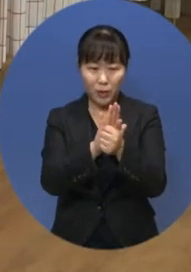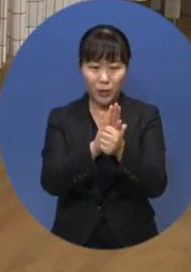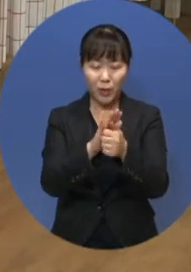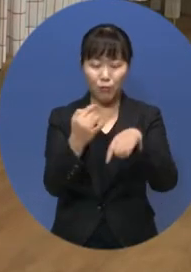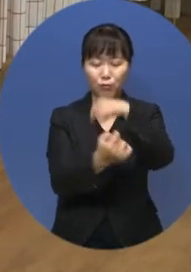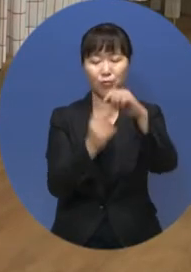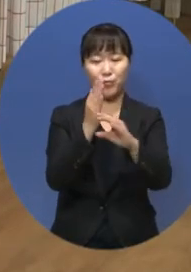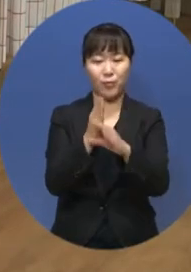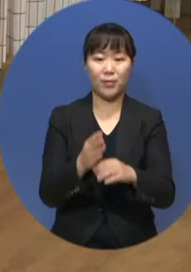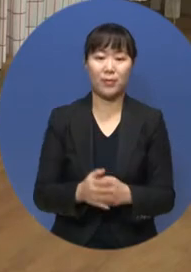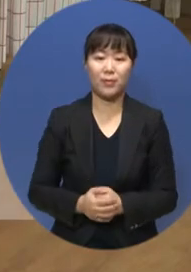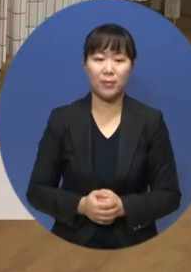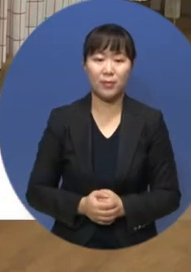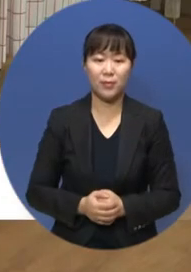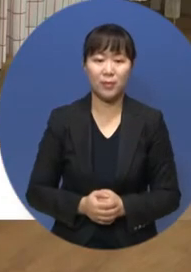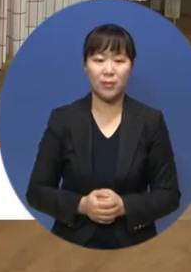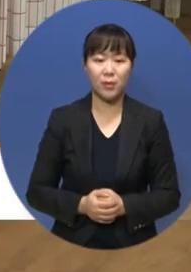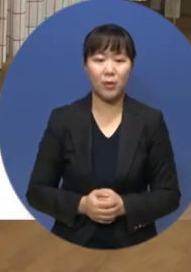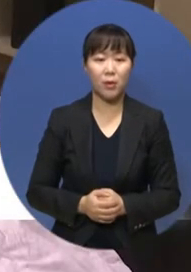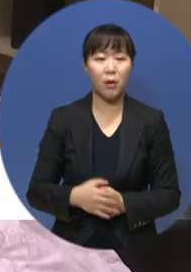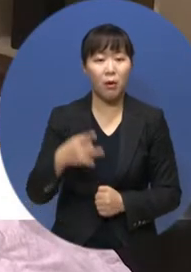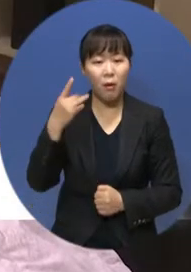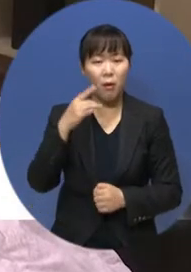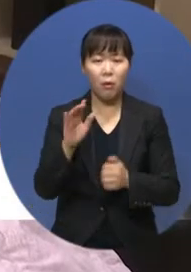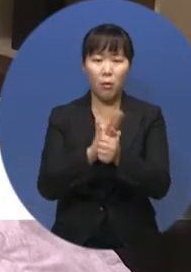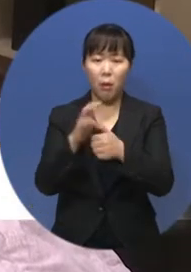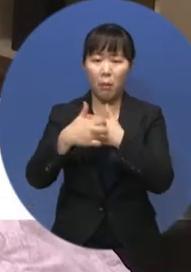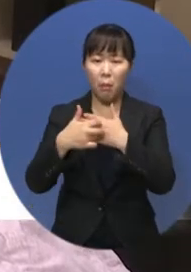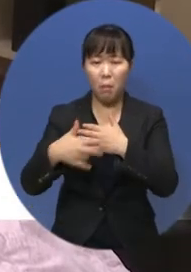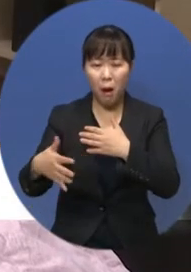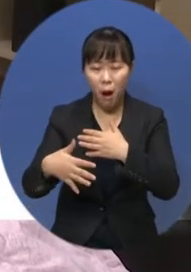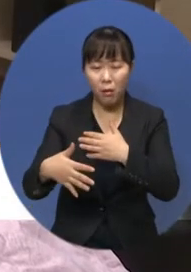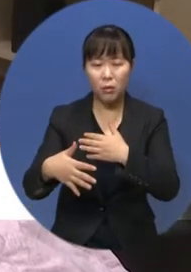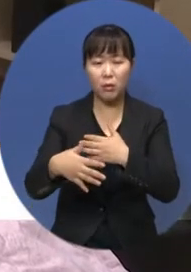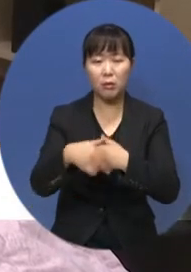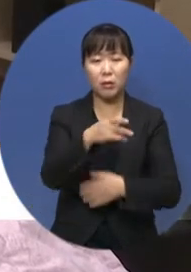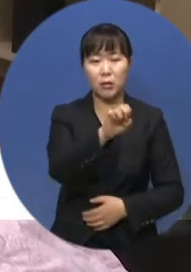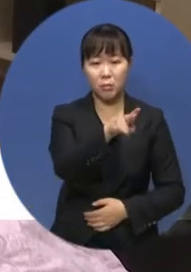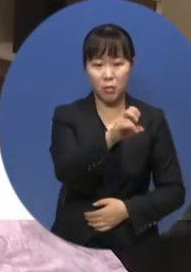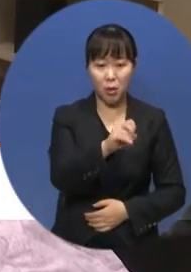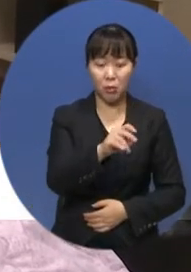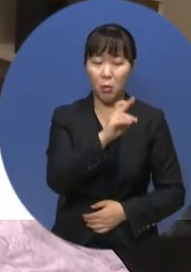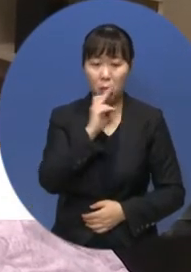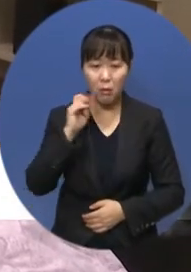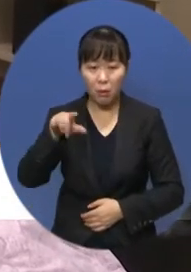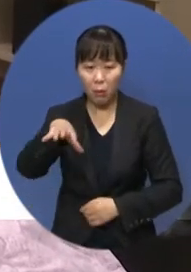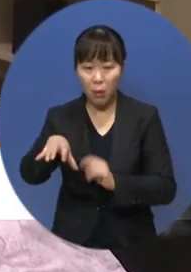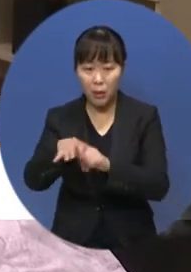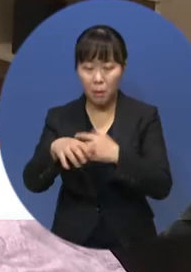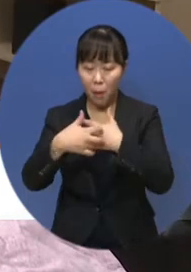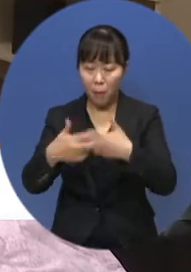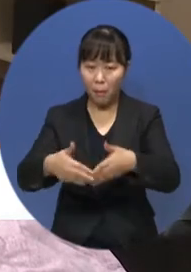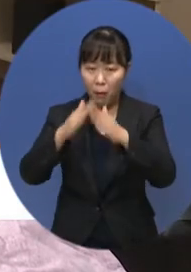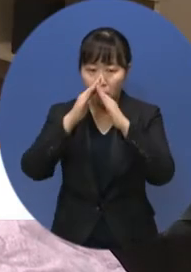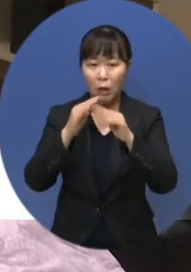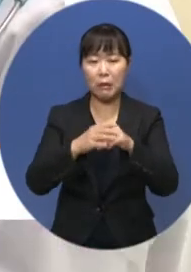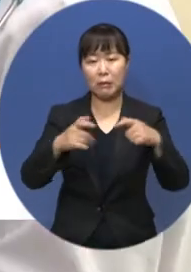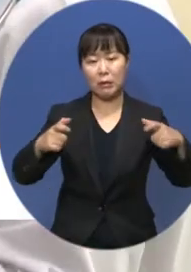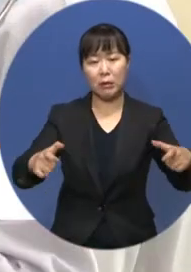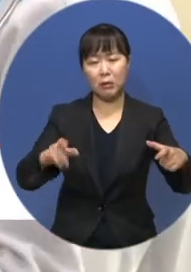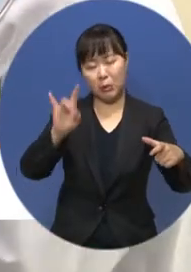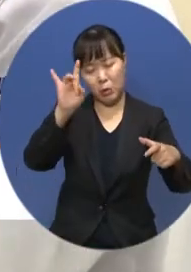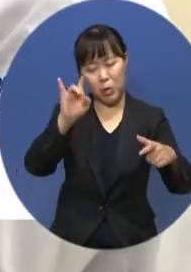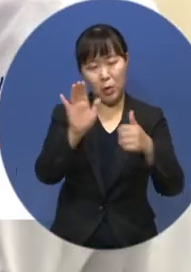있습니다. 기존에 요양병원이 없었던 증평군과 괴산군의 병원이 들어서면서 지역의